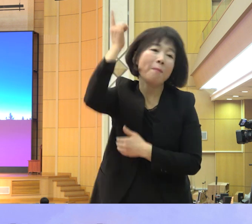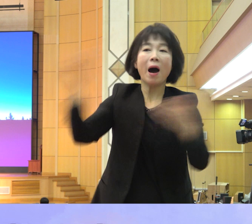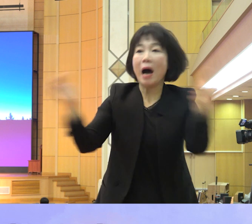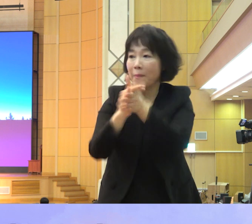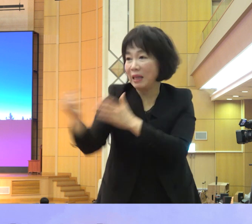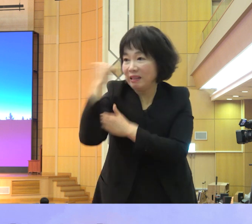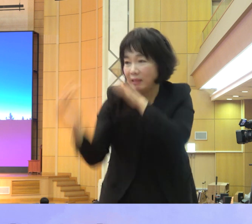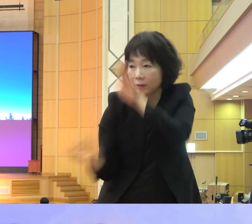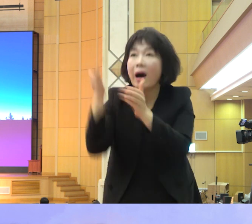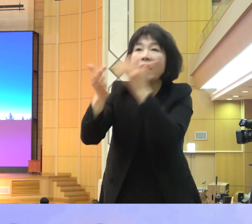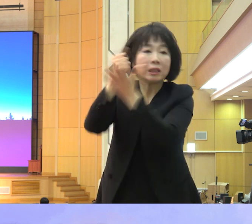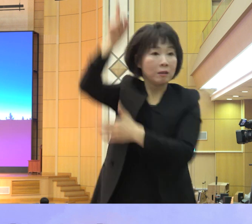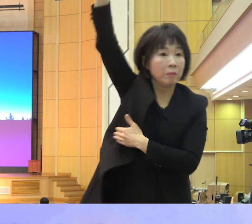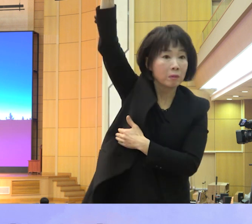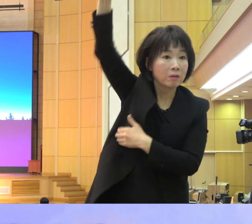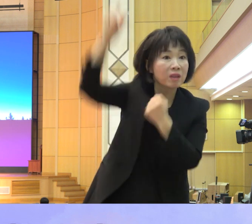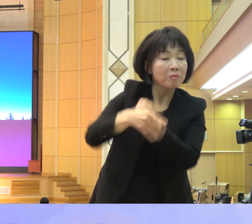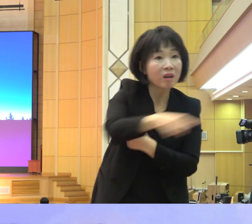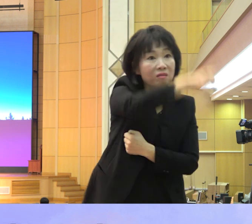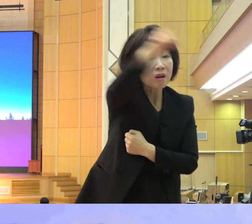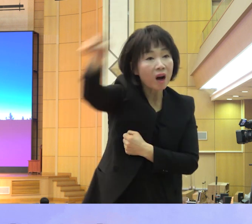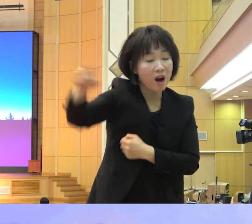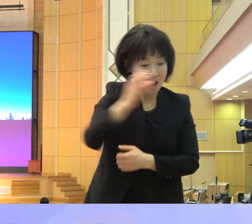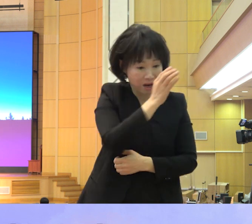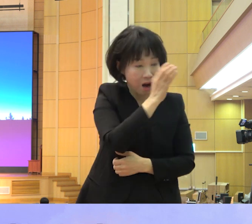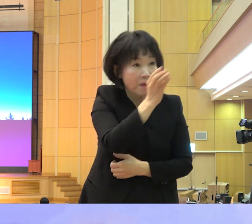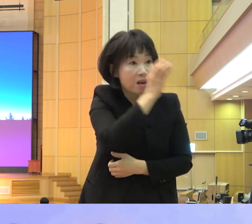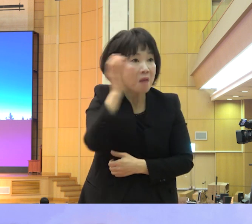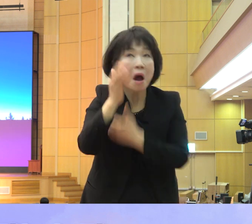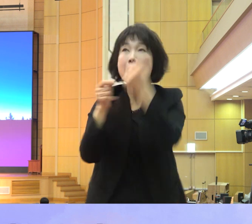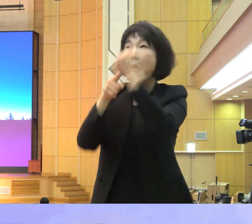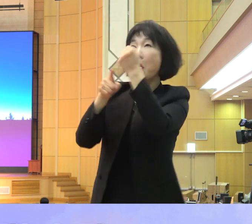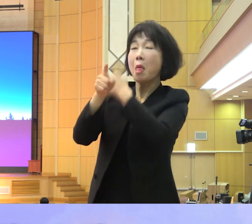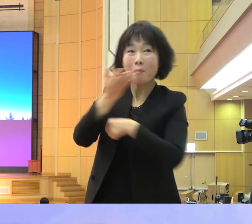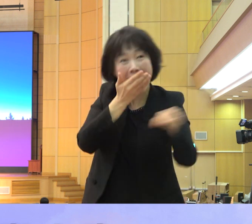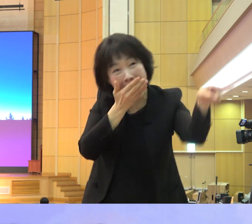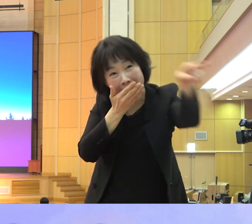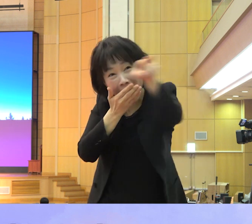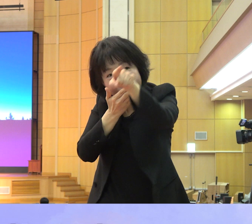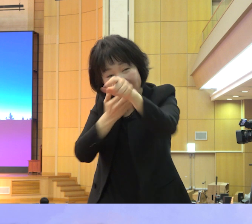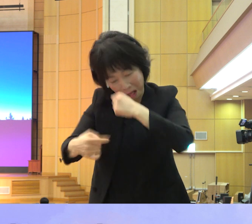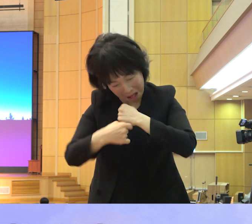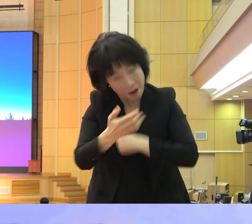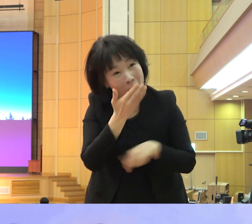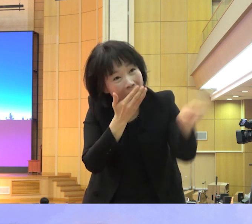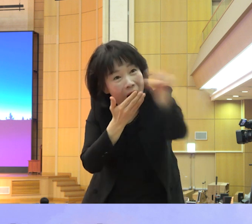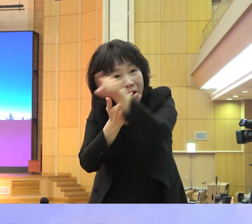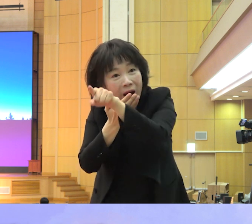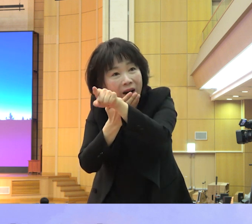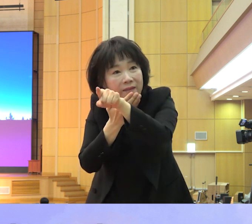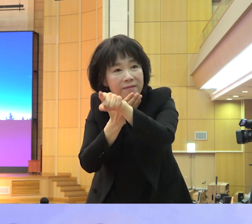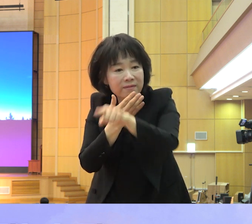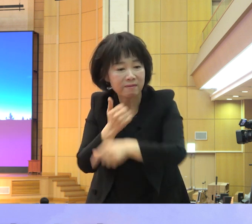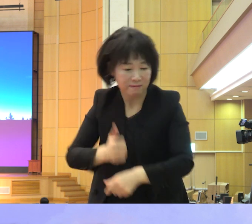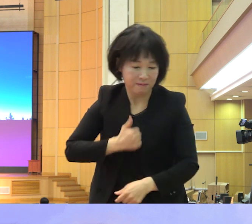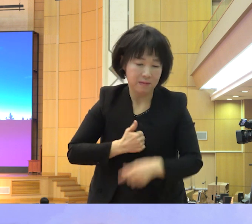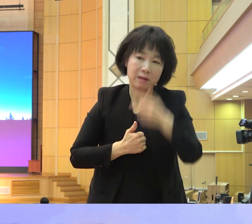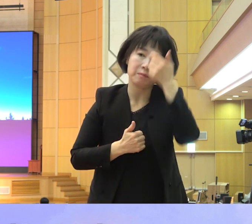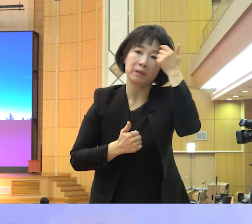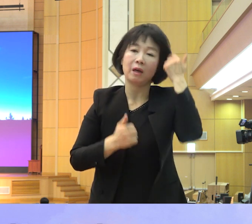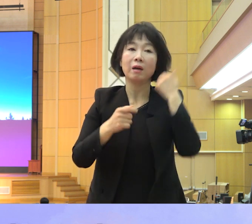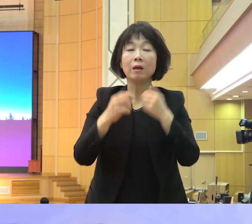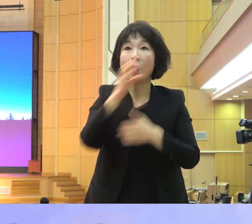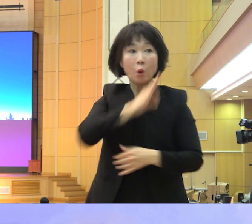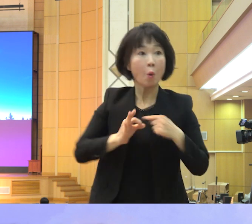그런 능력의 하나님이신데 누가 감히 이치를 가리우는 말을 하오리까. 이렇게 전능한